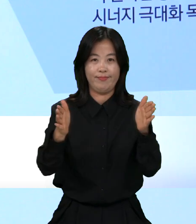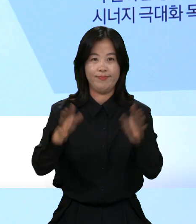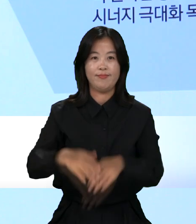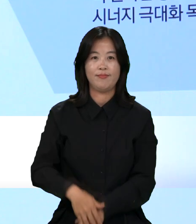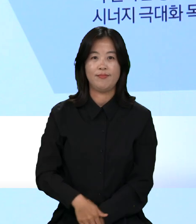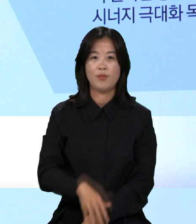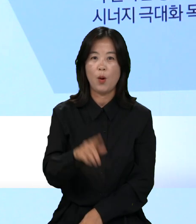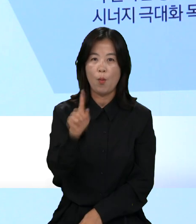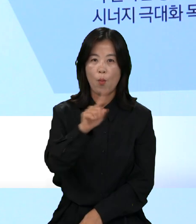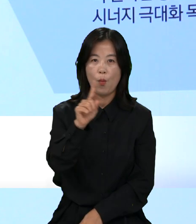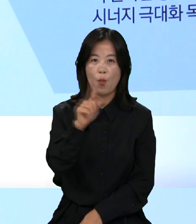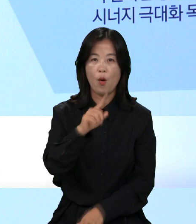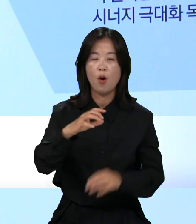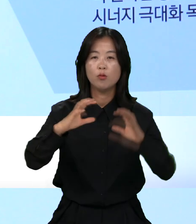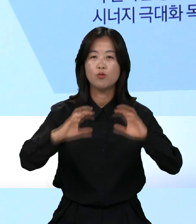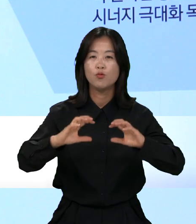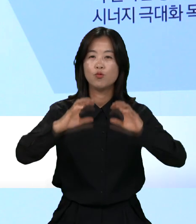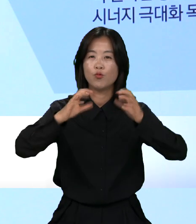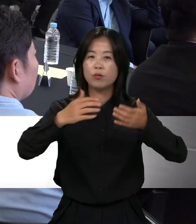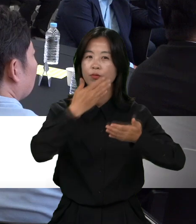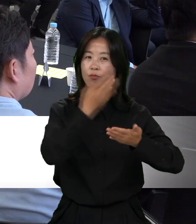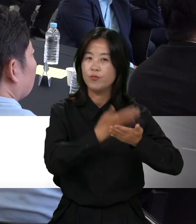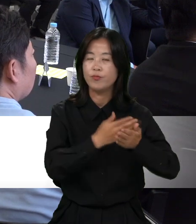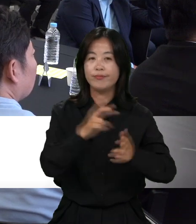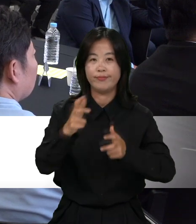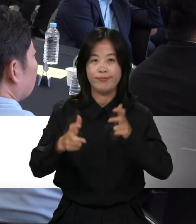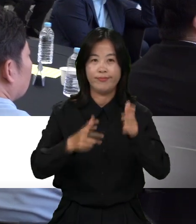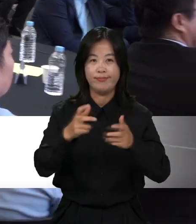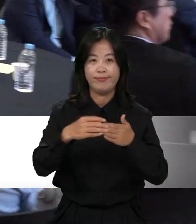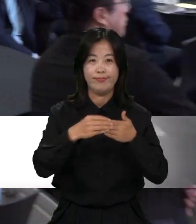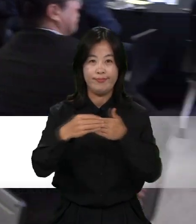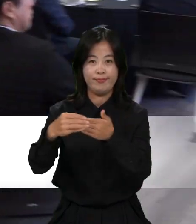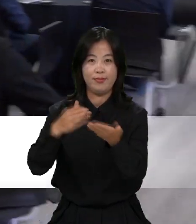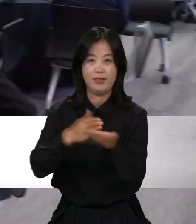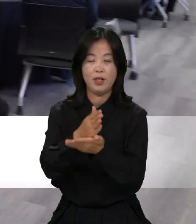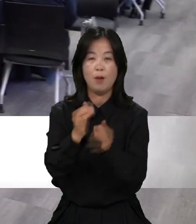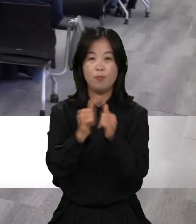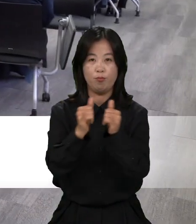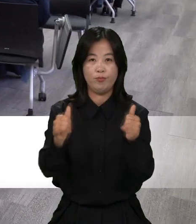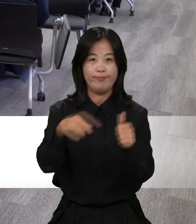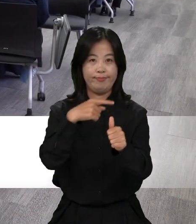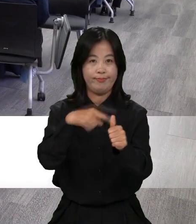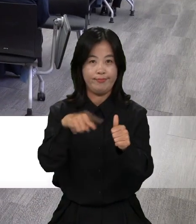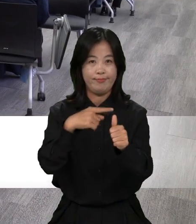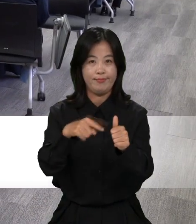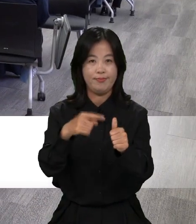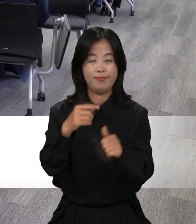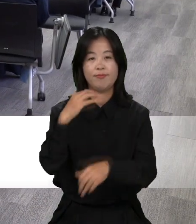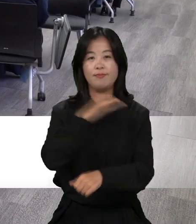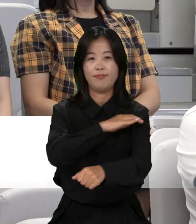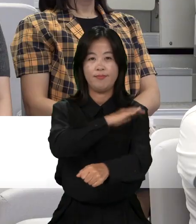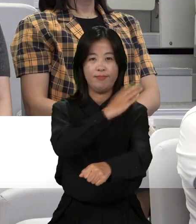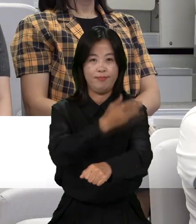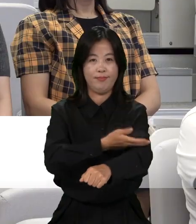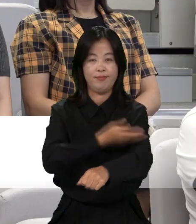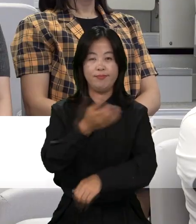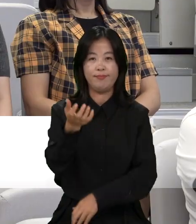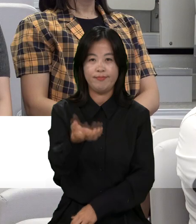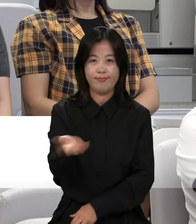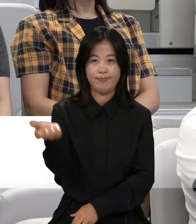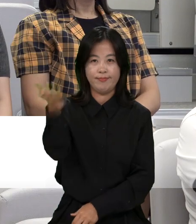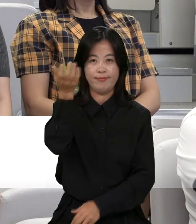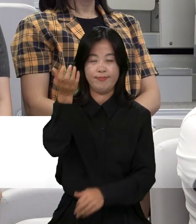첨단산업 특성화 대학원은 정부가 국가 첨단 산업을 이끌 석박사 전문인력의 배출 규모를 확대하고